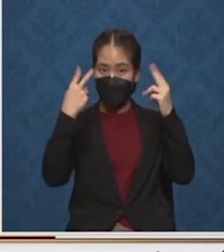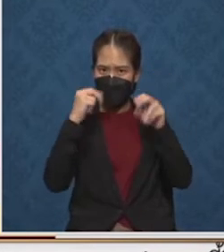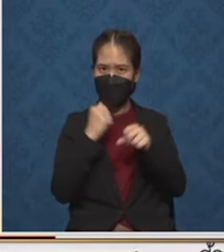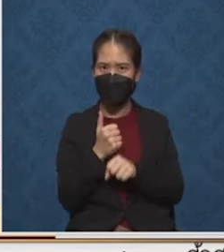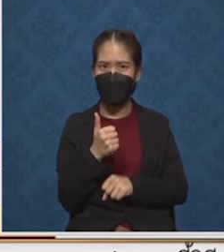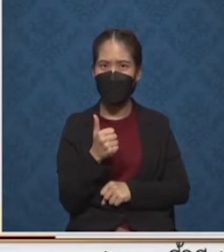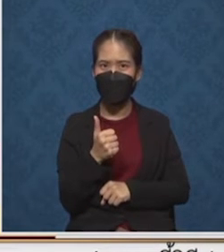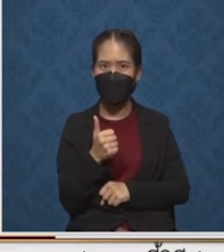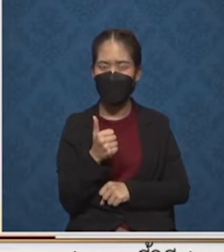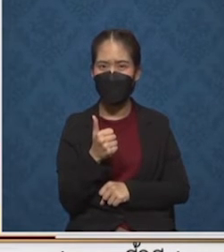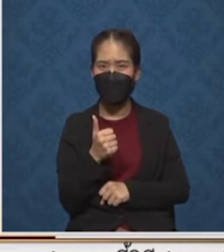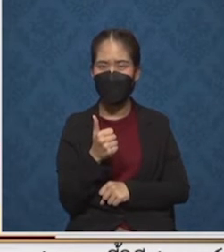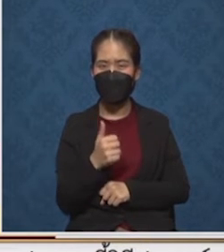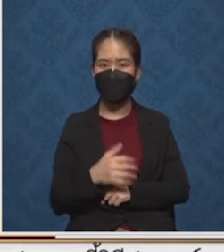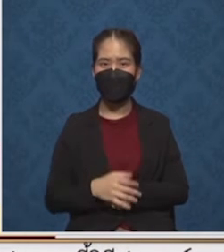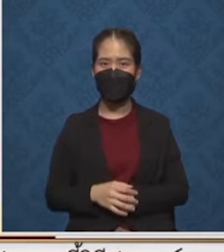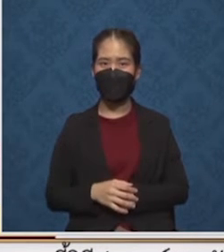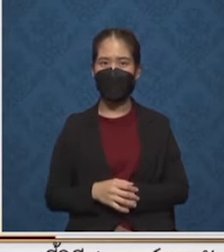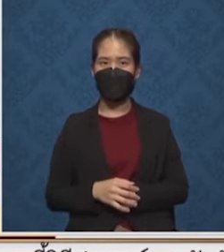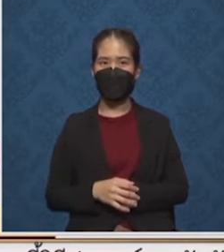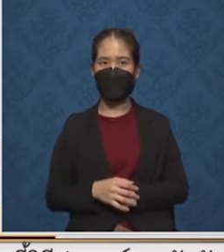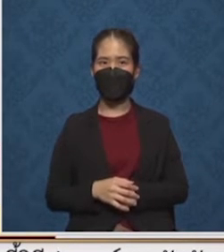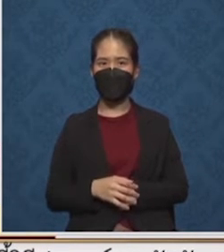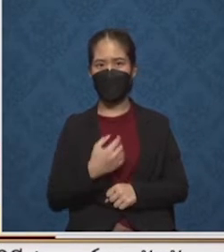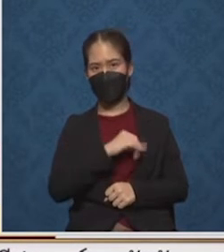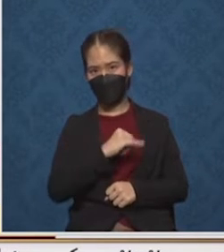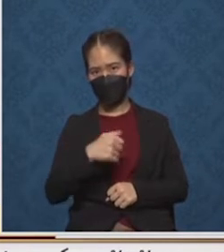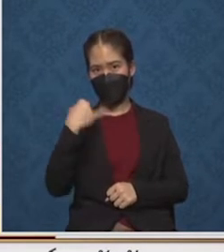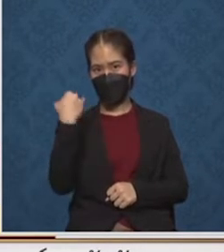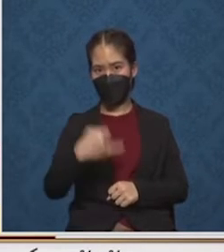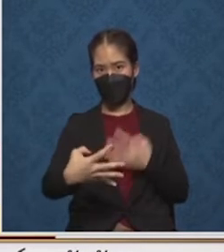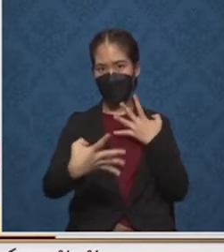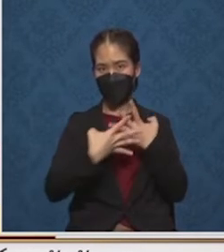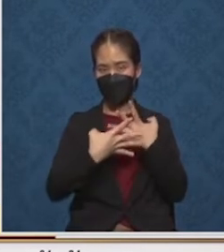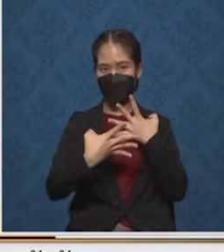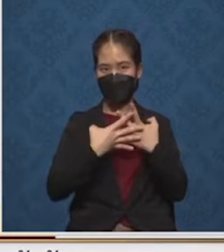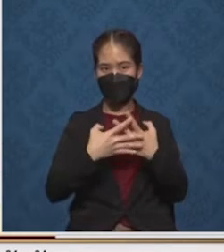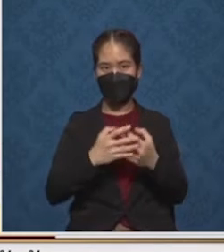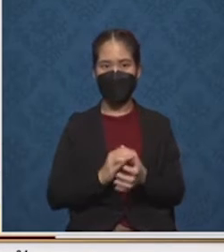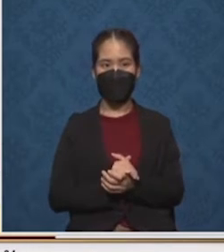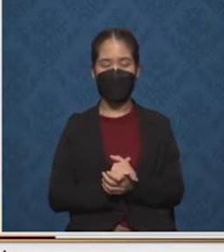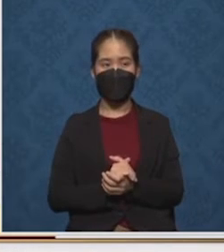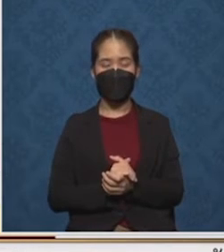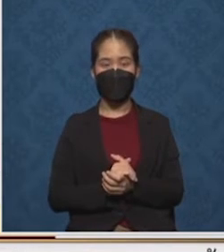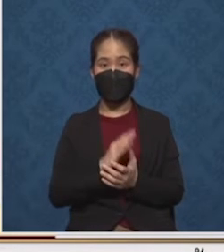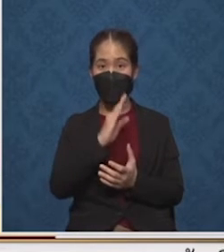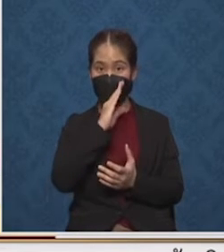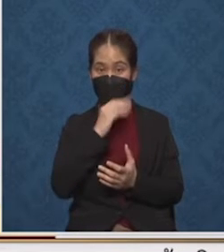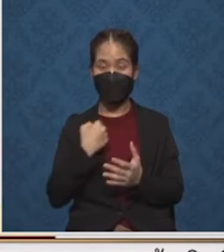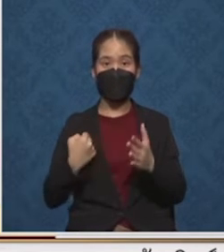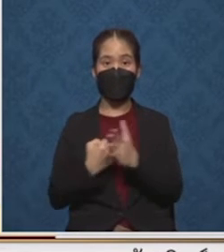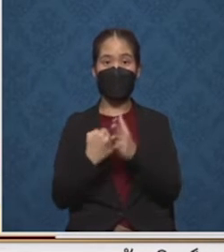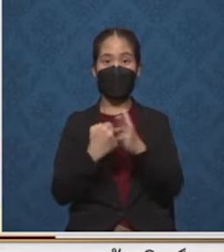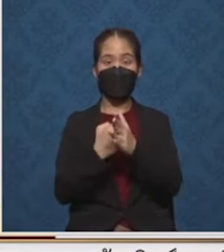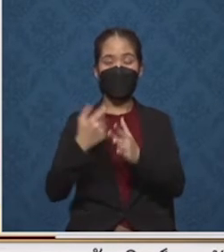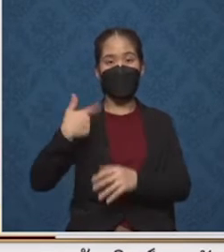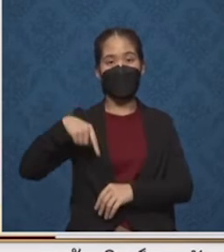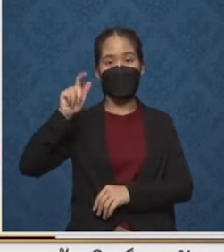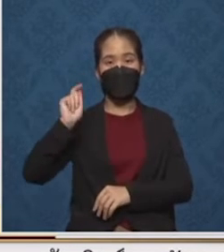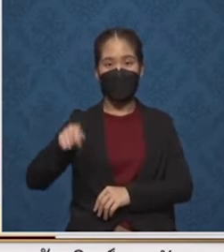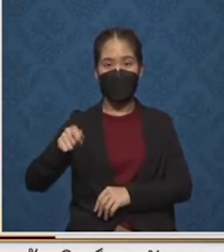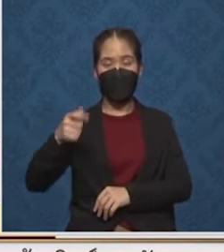ทีทำได้ยังไงล่ะมีเสียงเข้าคุกเลยฮะก็เพราะเวลาท่านสู้ในศาลนะครับ